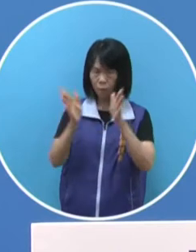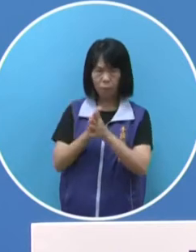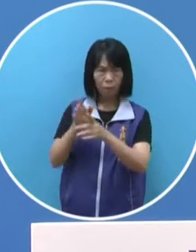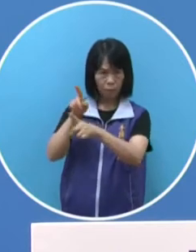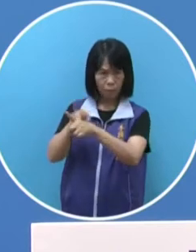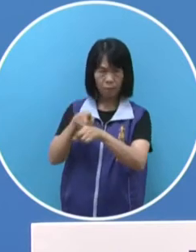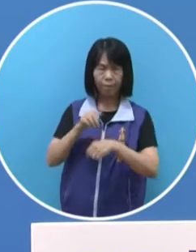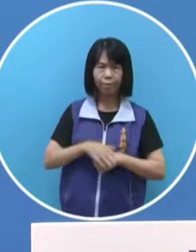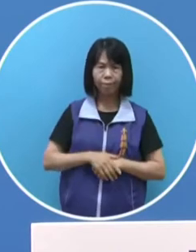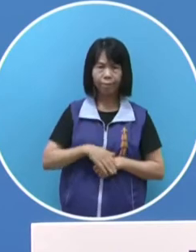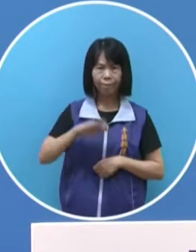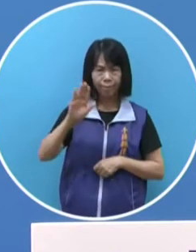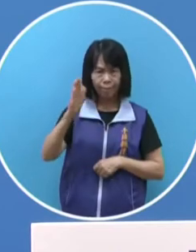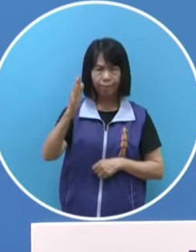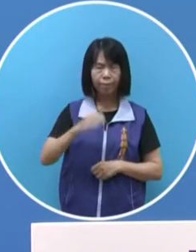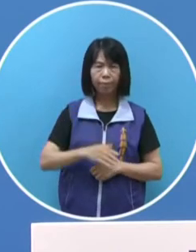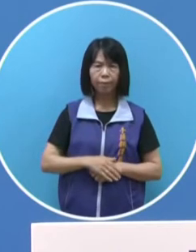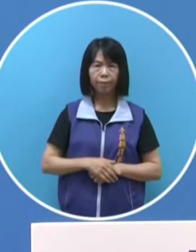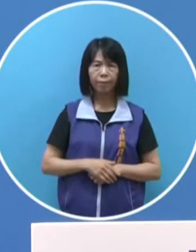但是